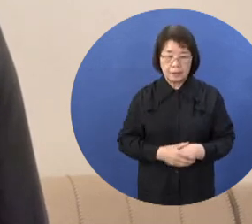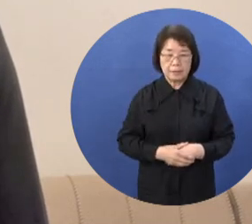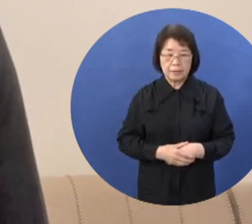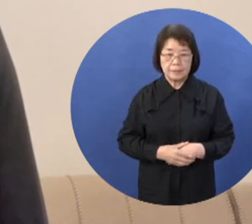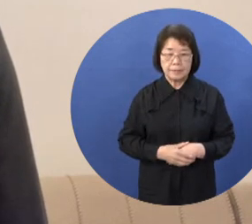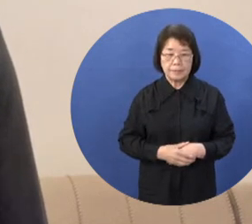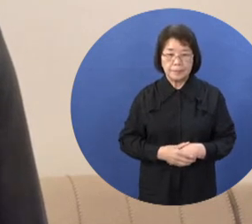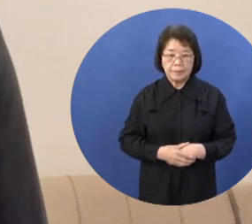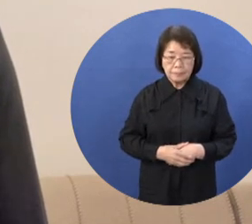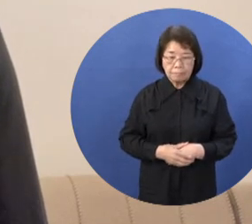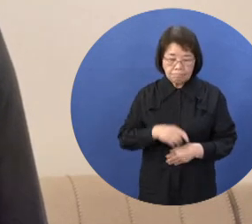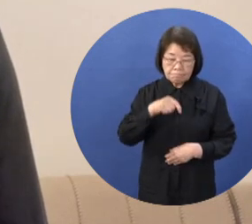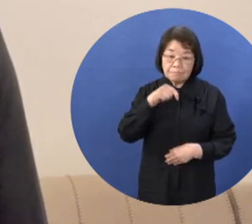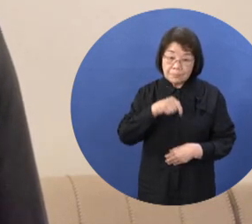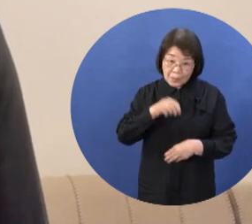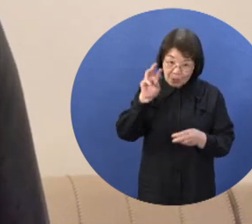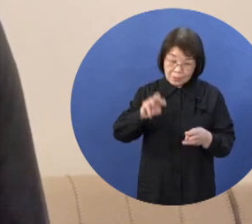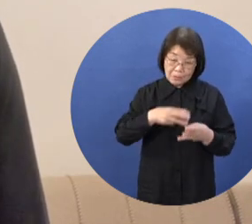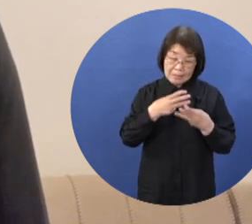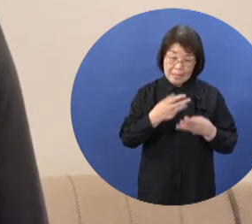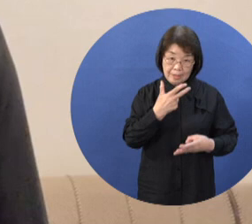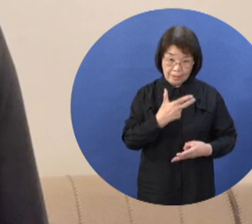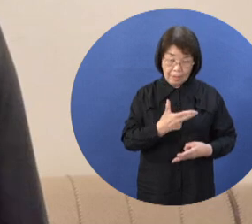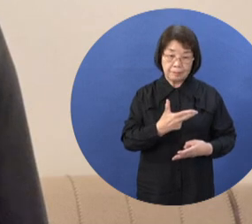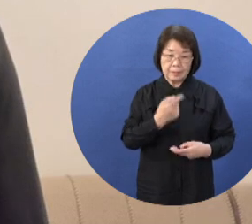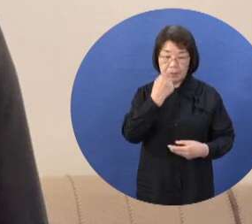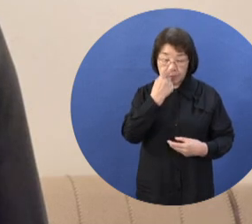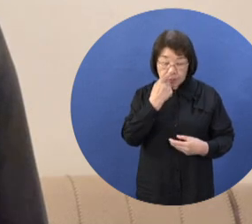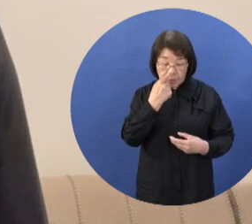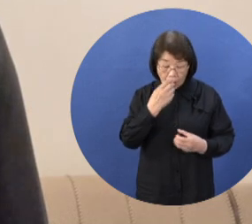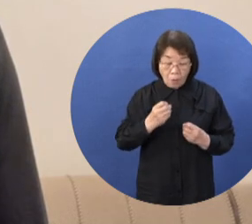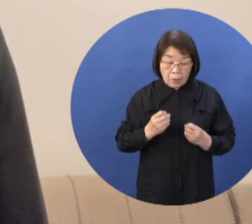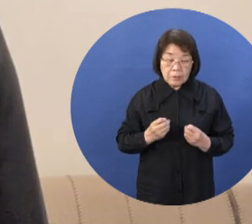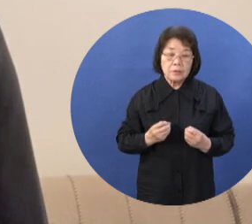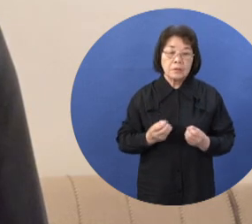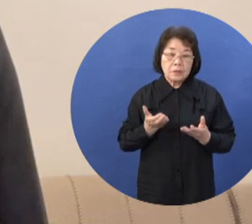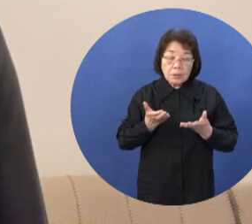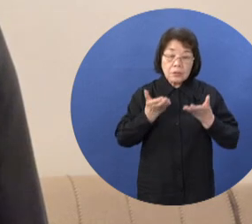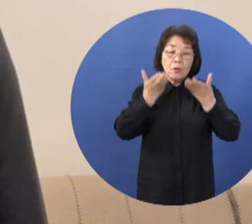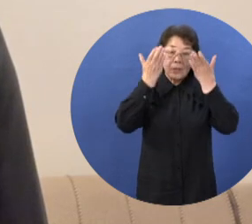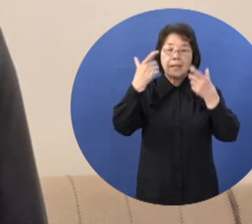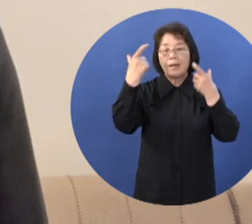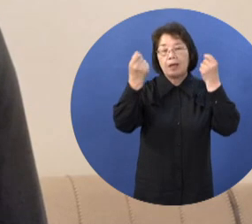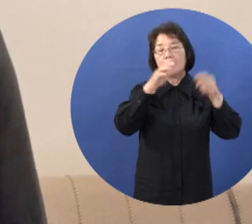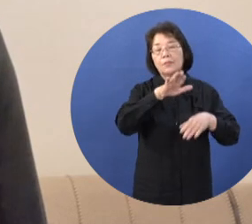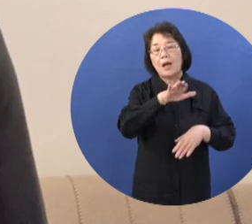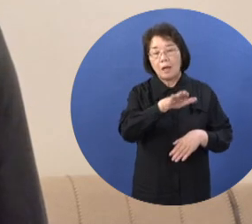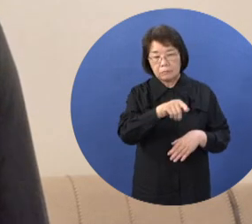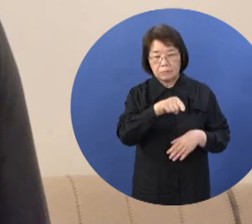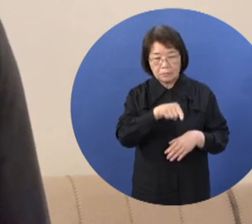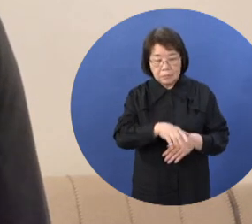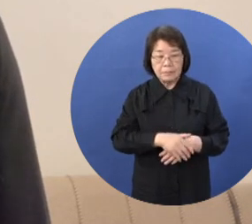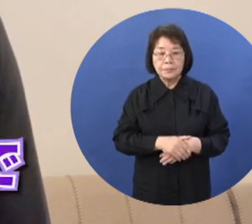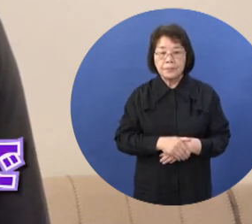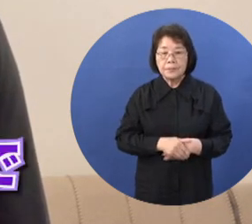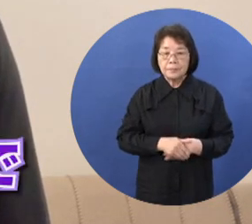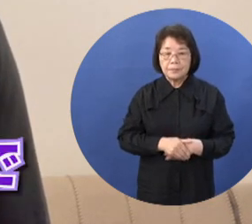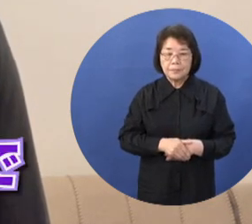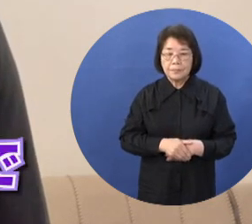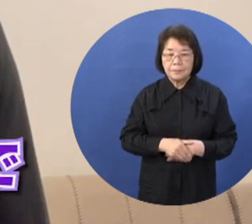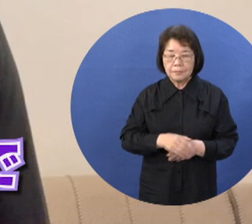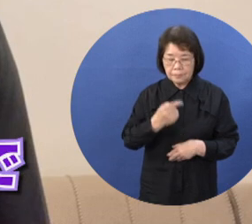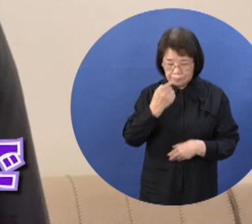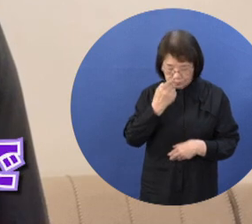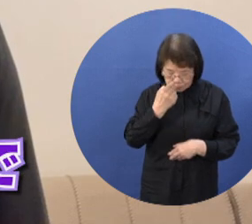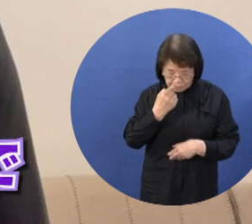そしてホームタウンである吹田市は、自分の出身大学があった場所っていうのもあり、すごい思